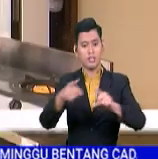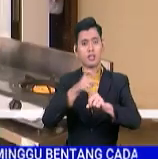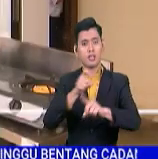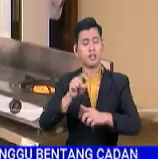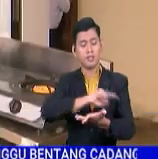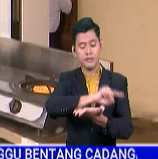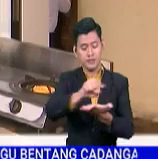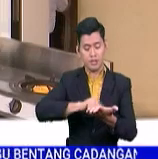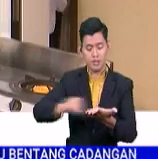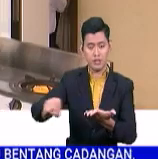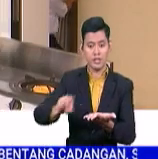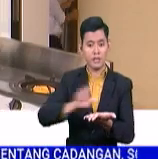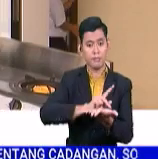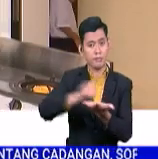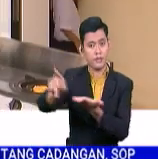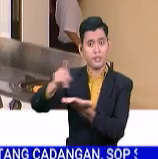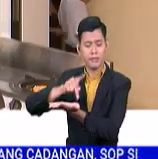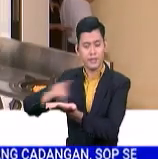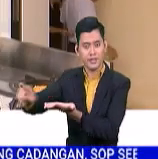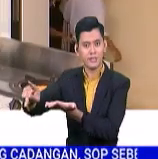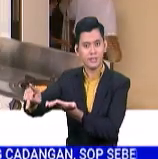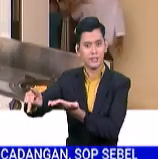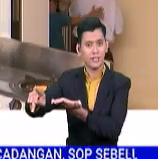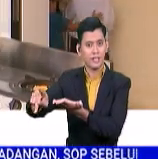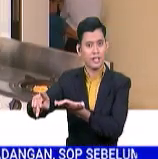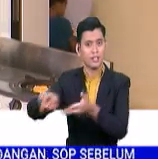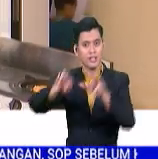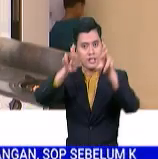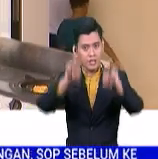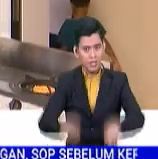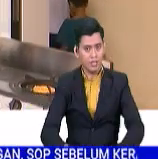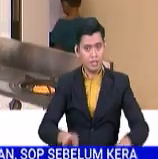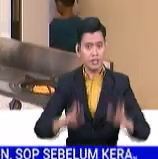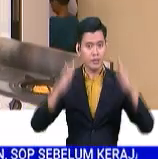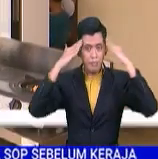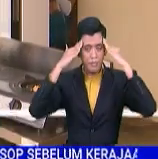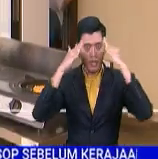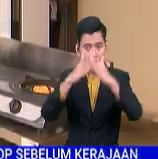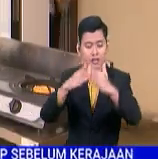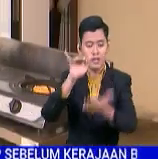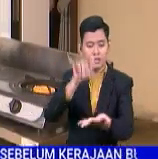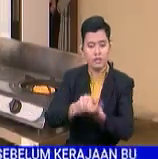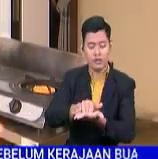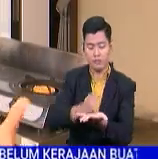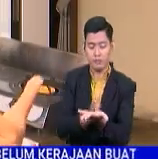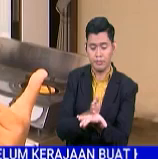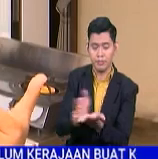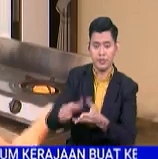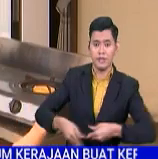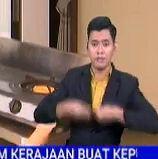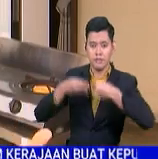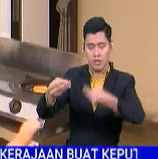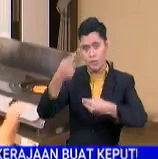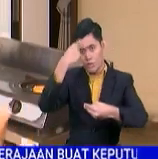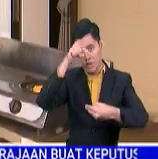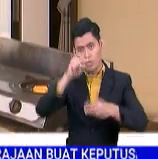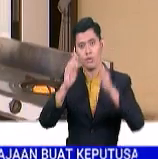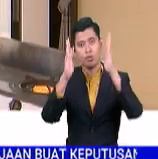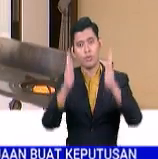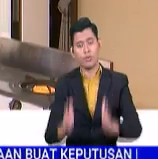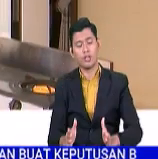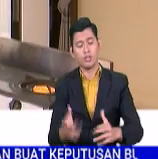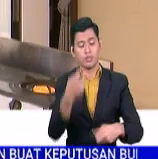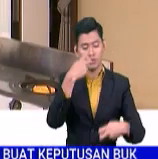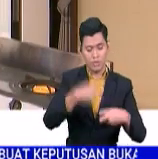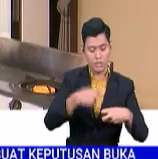zakat yang dibayar oleh warga Pahang lah kan, maka benda inilah yang disalurkan kembali kepada asnaf-asnaf